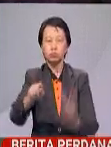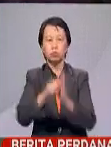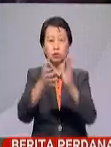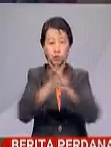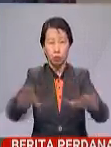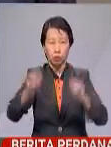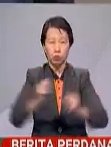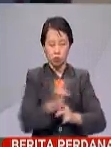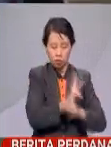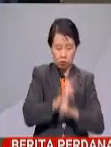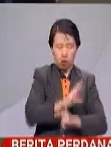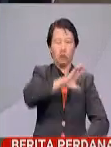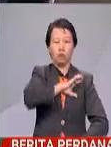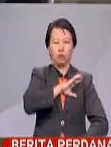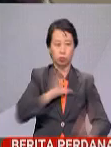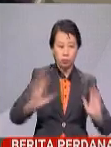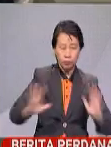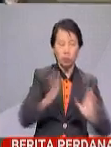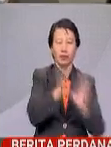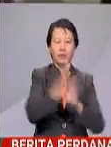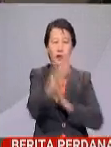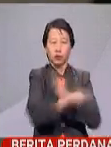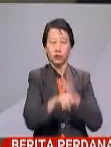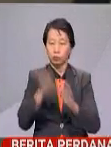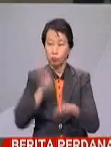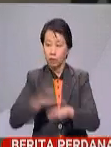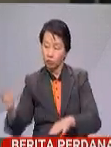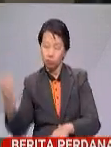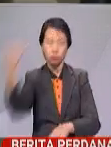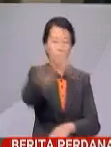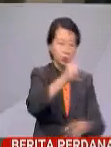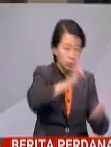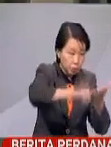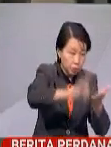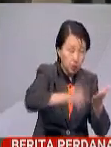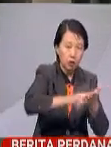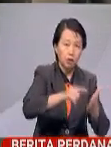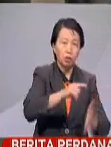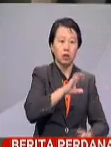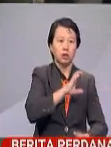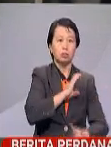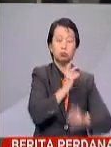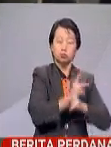keselamatan boleh dikawal pihak polis dan Bank Negara ketika pemeriksaan dilakukan.